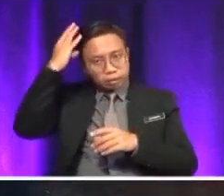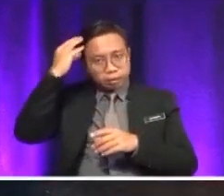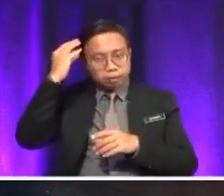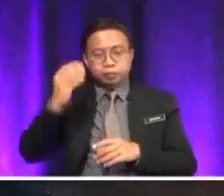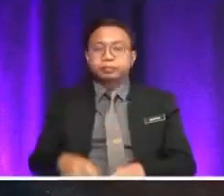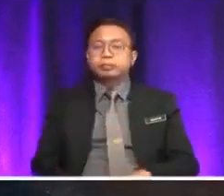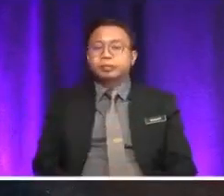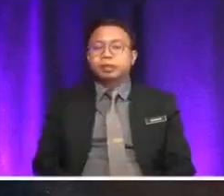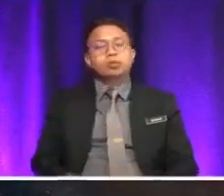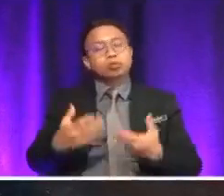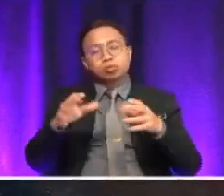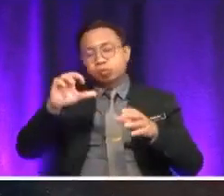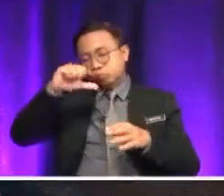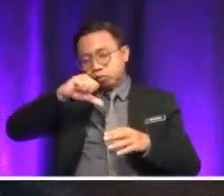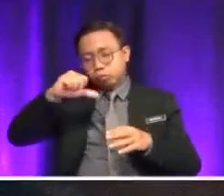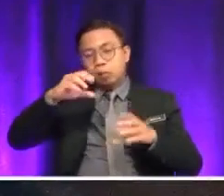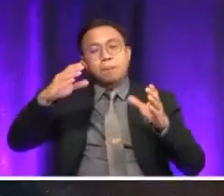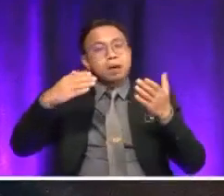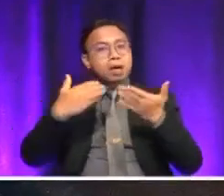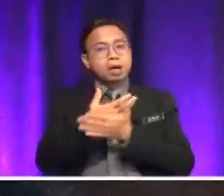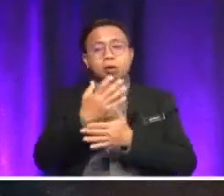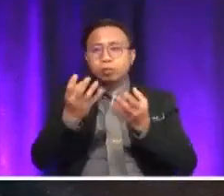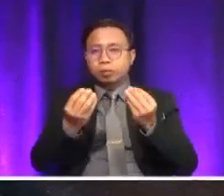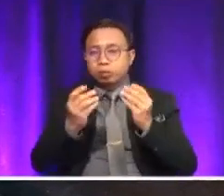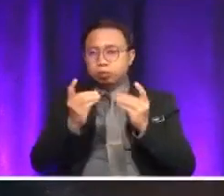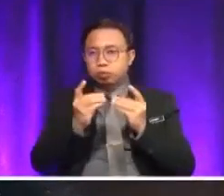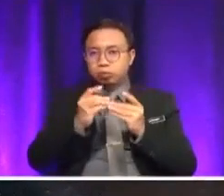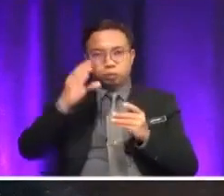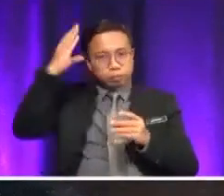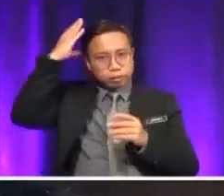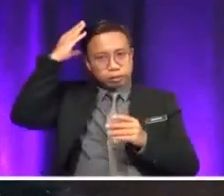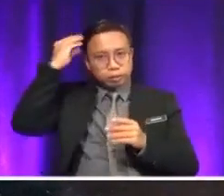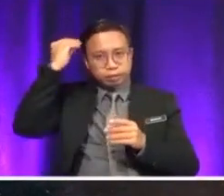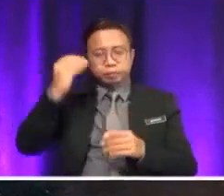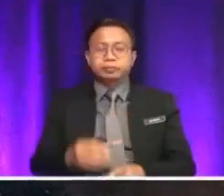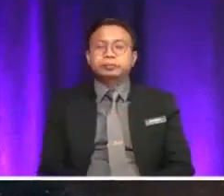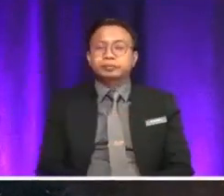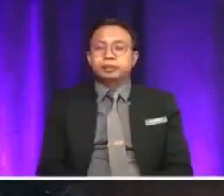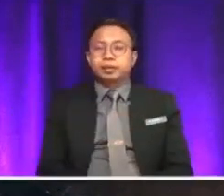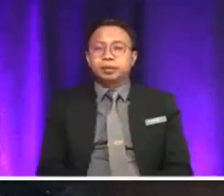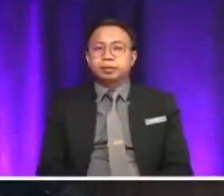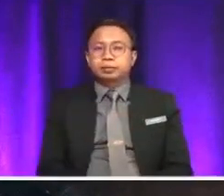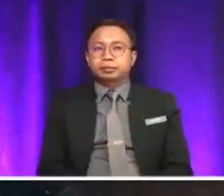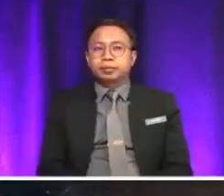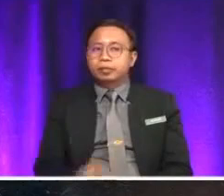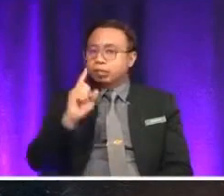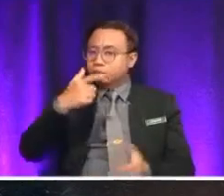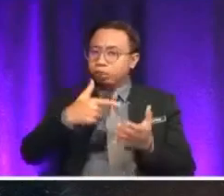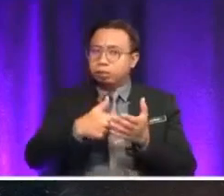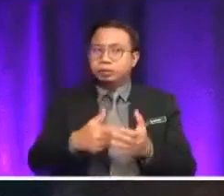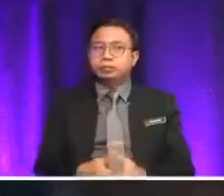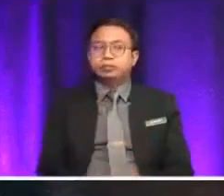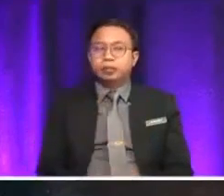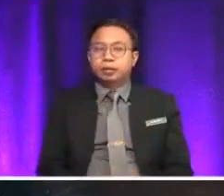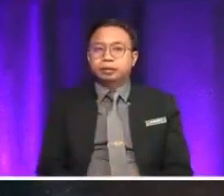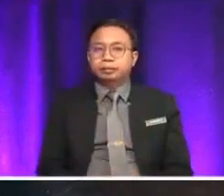kadang dah teruk tu baru nak jumpa pakar. Pakar kan? Ya. Okey, kita nak pergi berapa markah cikgu? Satu lagi, Fazilah.